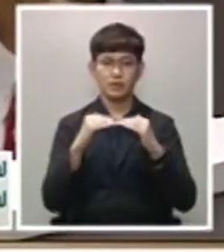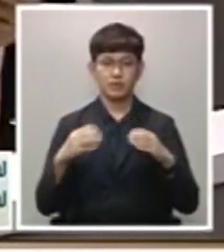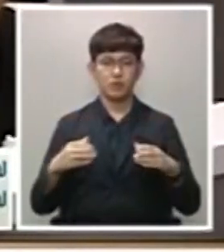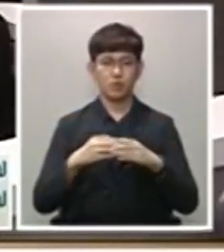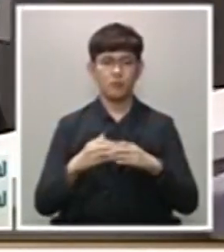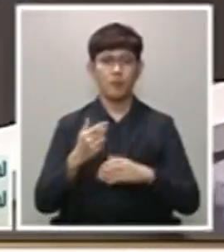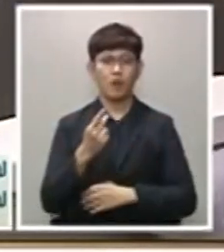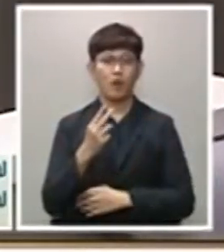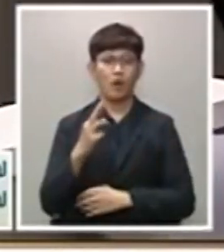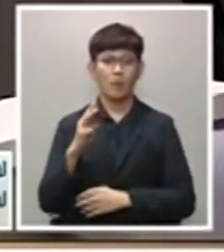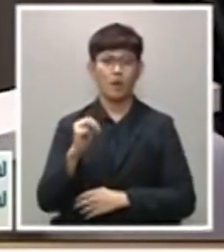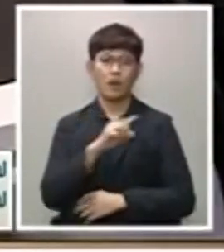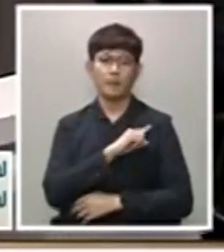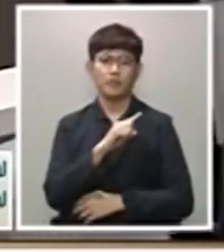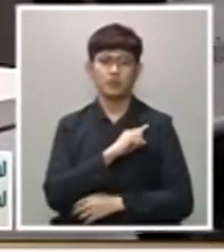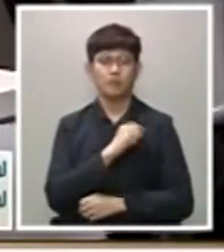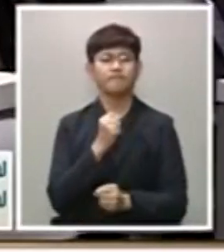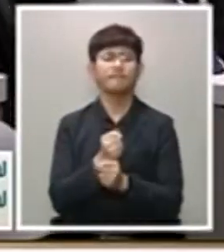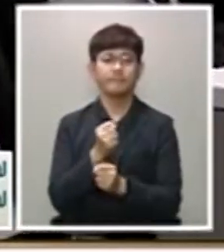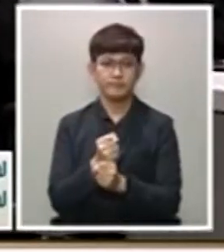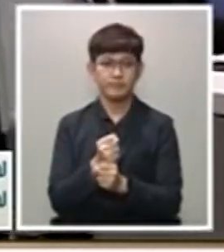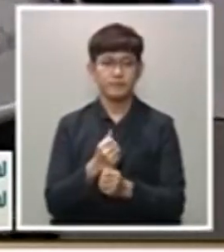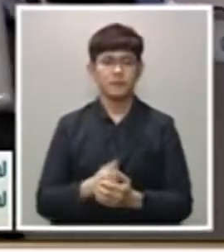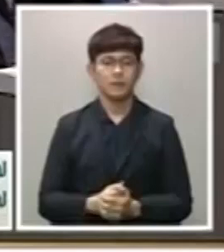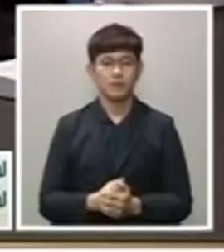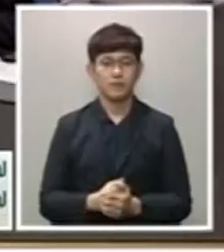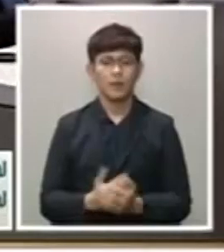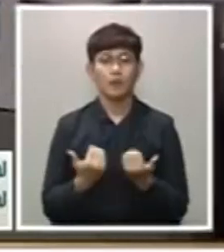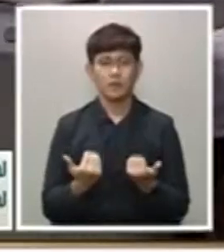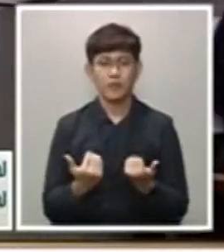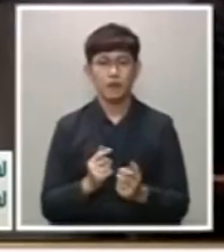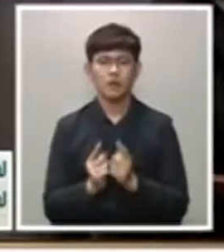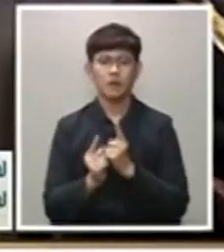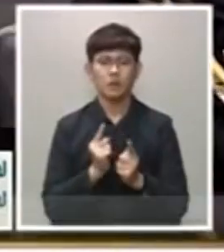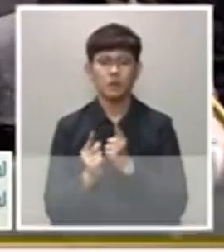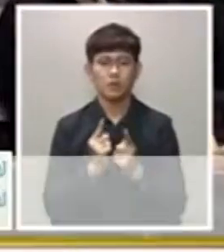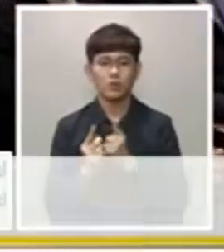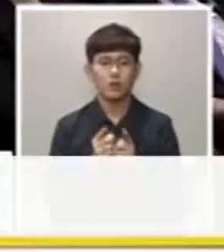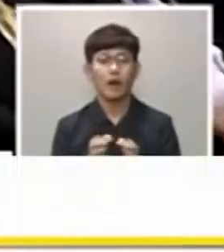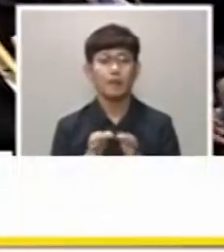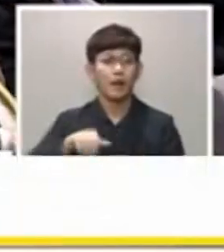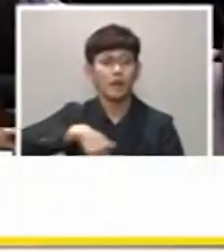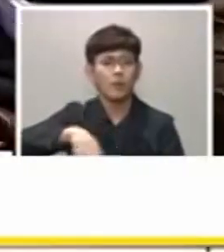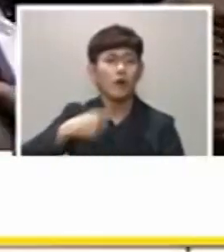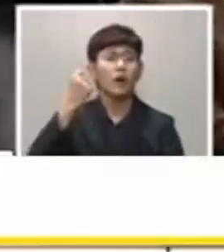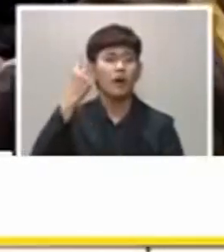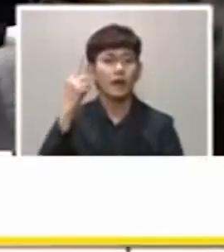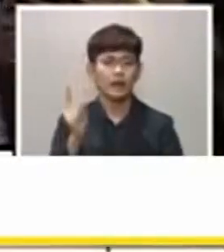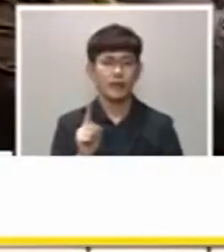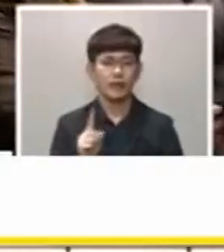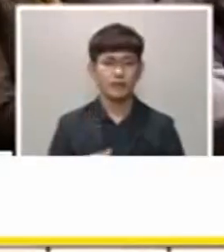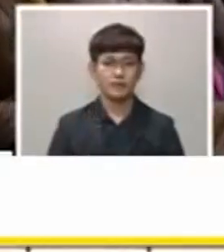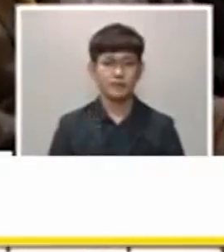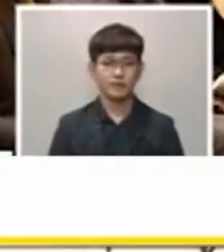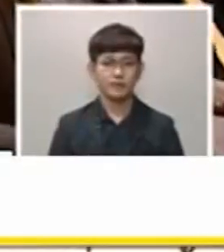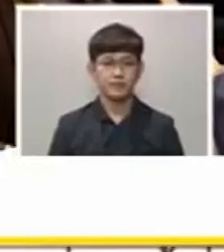งมติกันในวันที่28กุมภาพันธ์2563เรื่องนี้นะครับก็มีการเตรียมผู้อภิปรายไว้ทั้งสิ้นในส่วนของฝ่